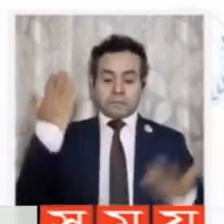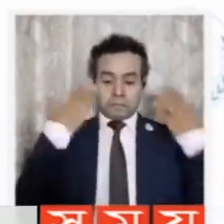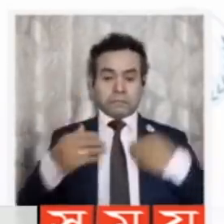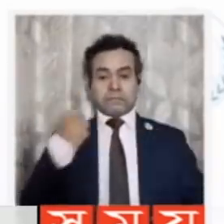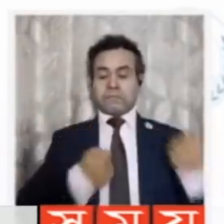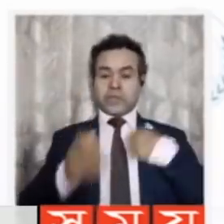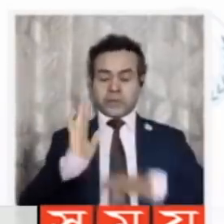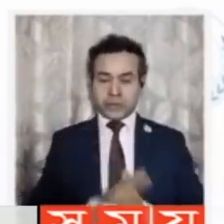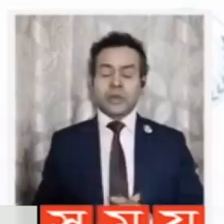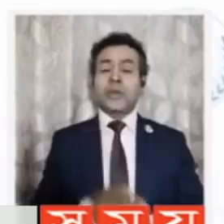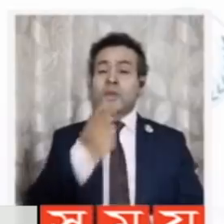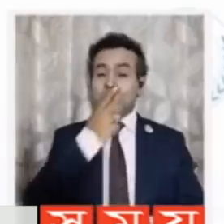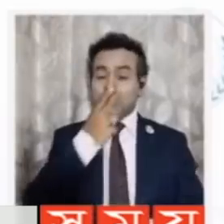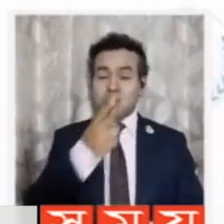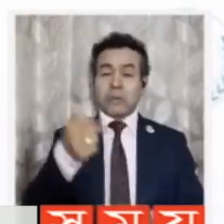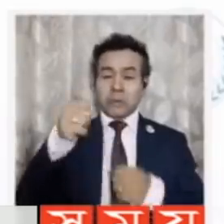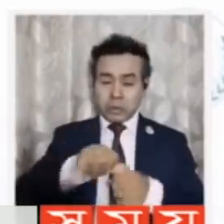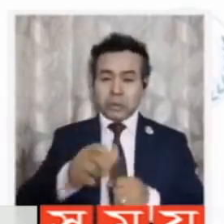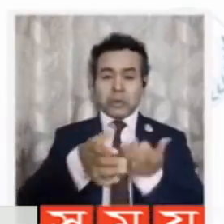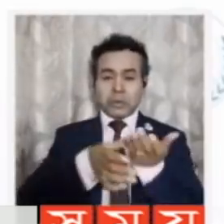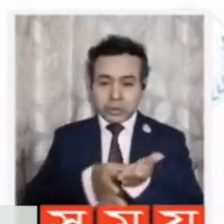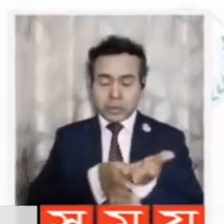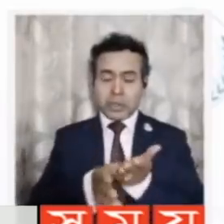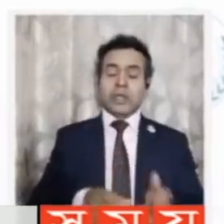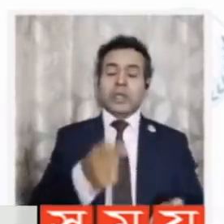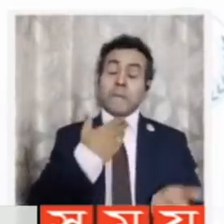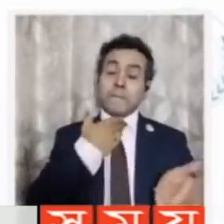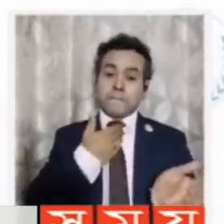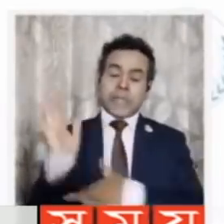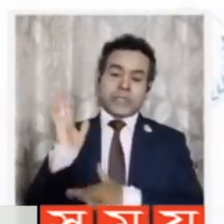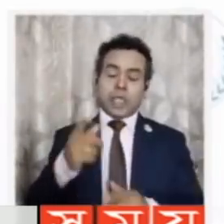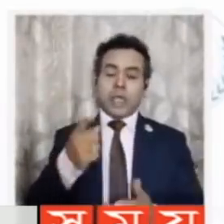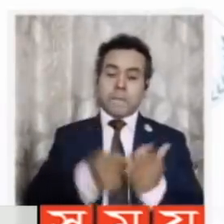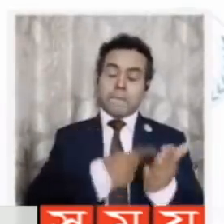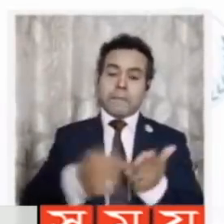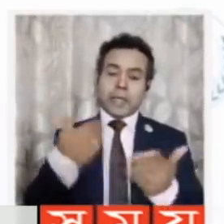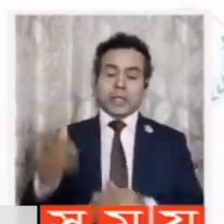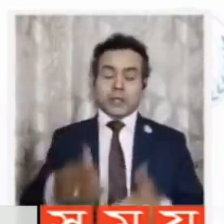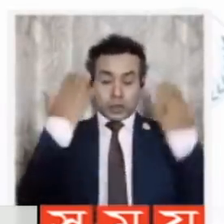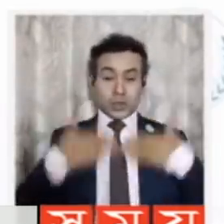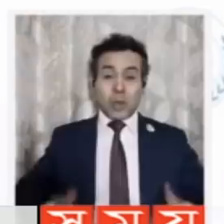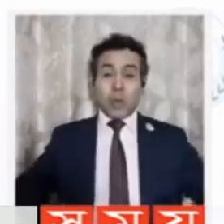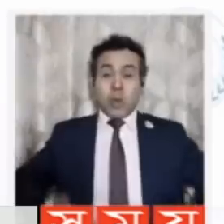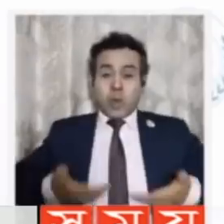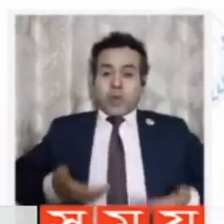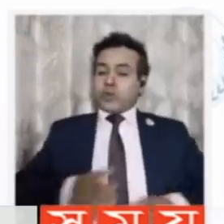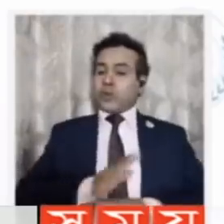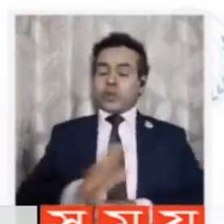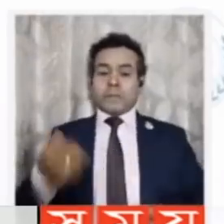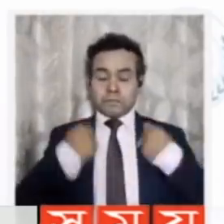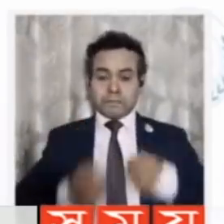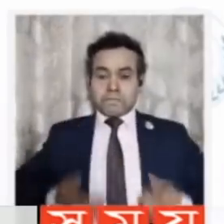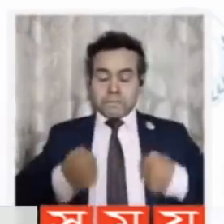সহ সকল প্রকার মাদক ত্যাগ করা বাঞ্ছনীয়, শরীরের ওজন নিয়ন্ত্রণে রাখা, উচ্চ রক্তচাপ এবং